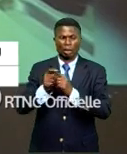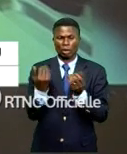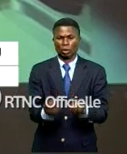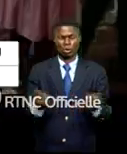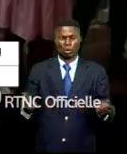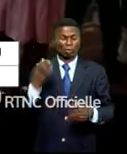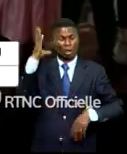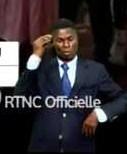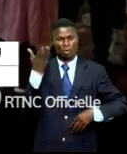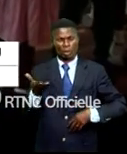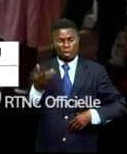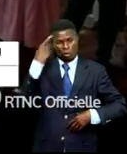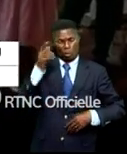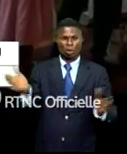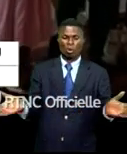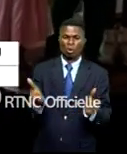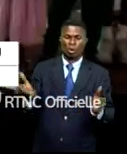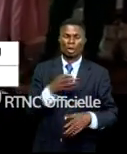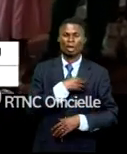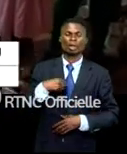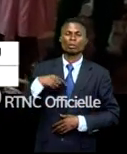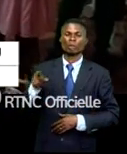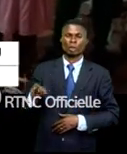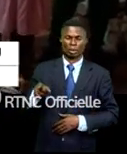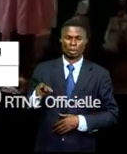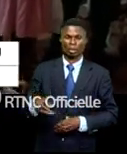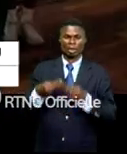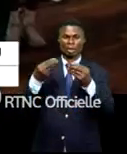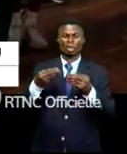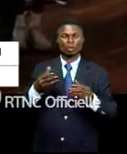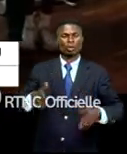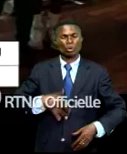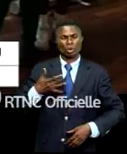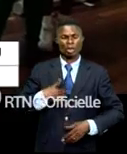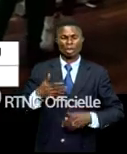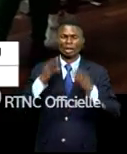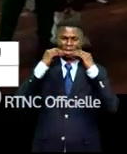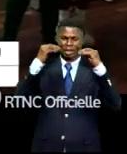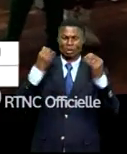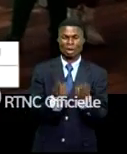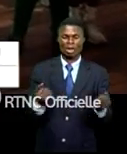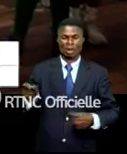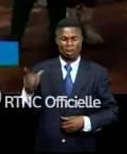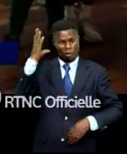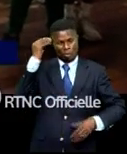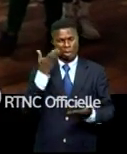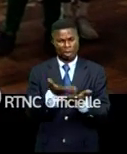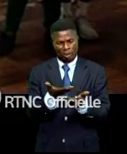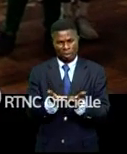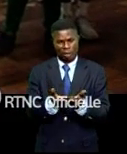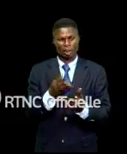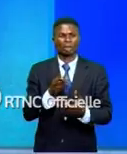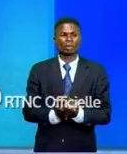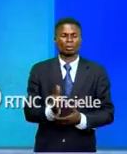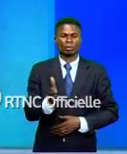enfants trisomiques, une façon pour Madame Liliane Temouni de redonner de l'affection et du sourire à ses enfants vivant avec handicap.